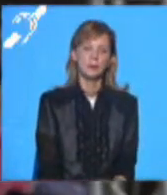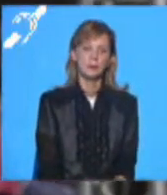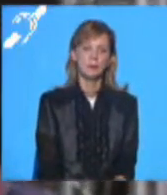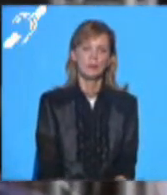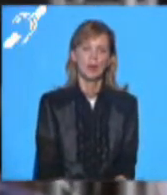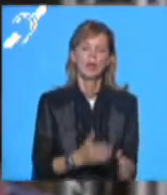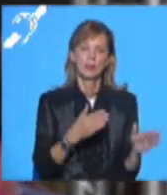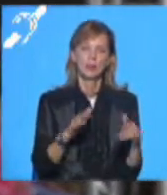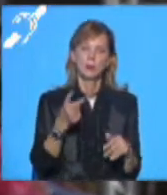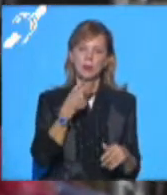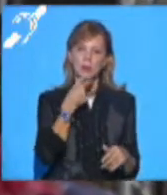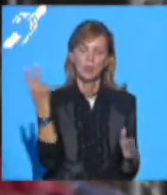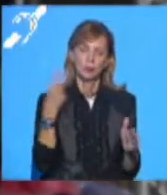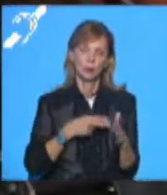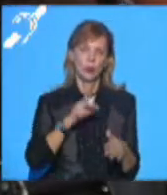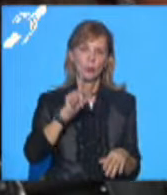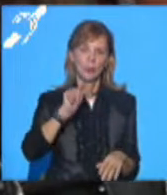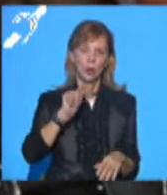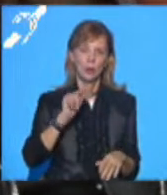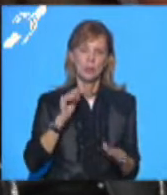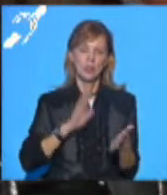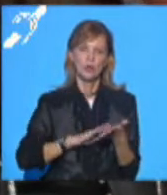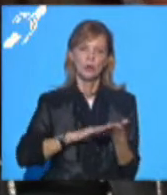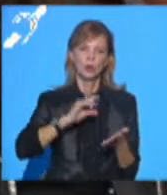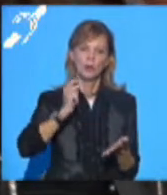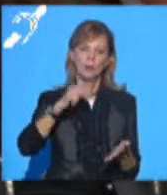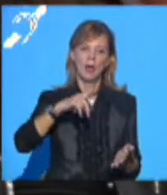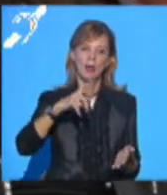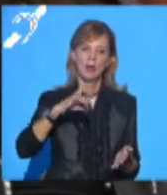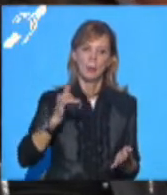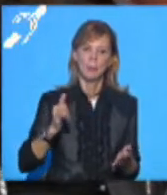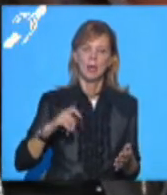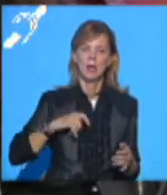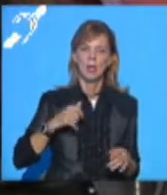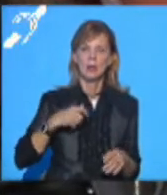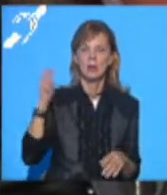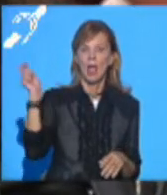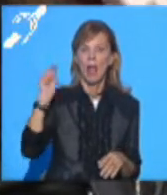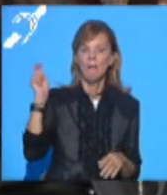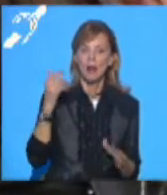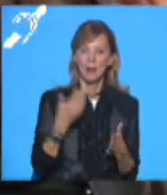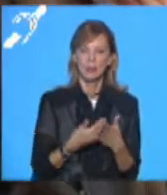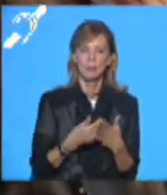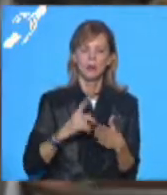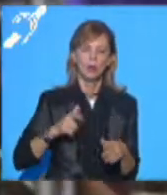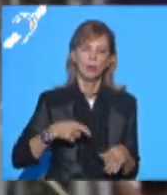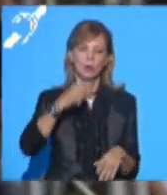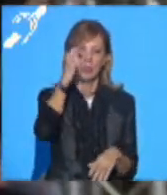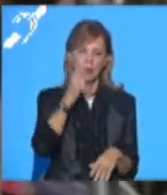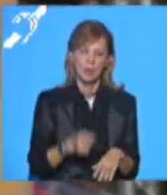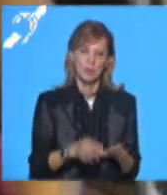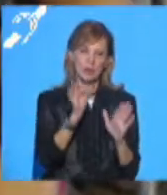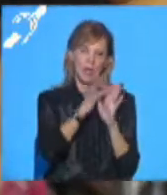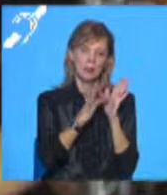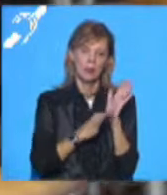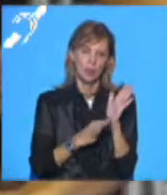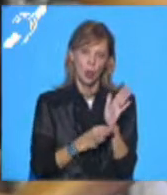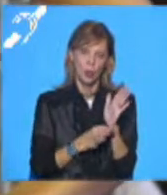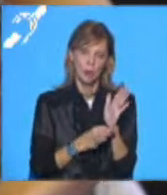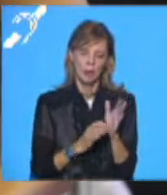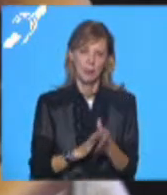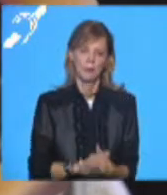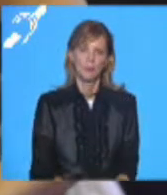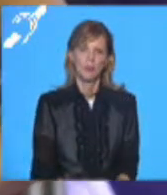Încă din 2020, din cauza pandemiei de coronavirus, festivalul se desfășoară în aer liber, pentru a putea fi respectate normele impuse de criza